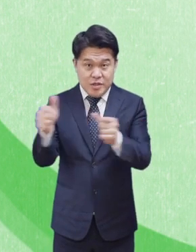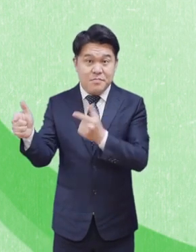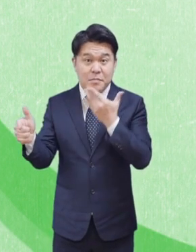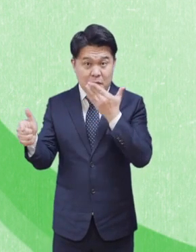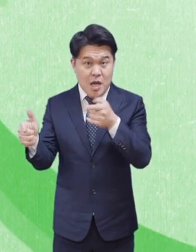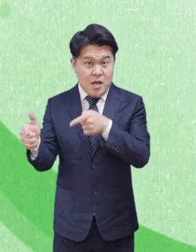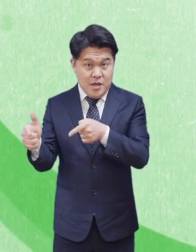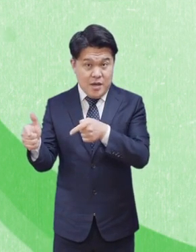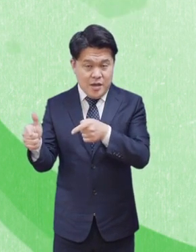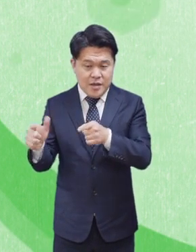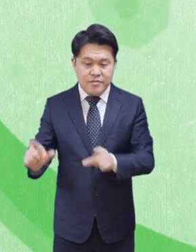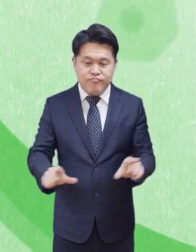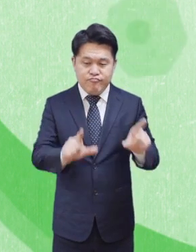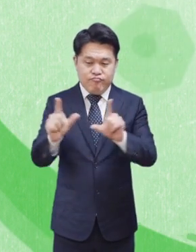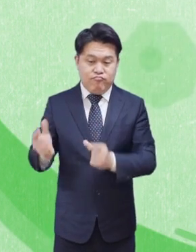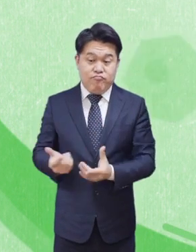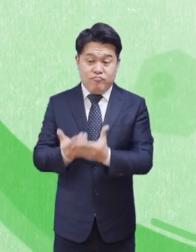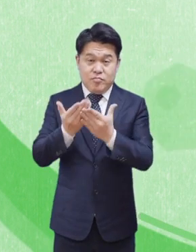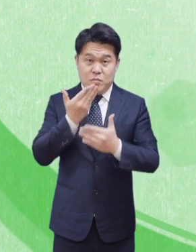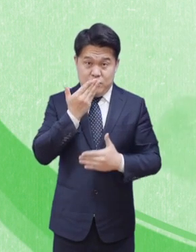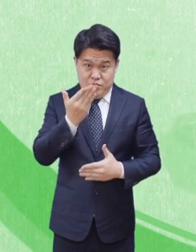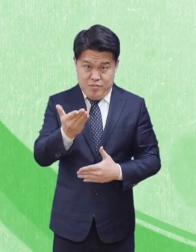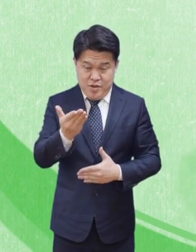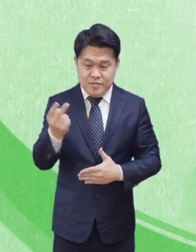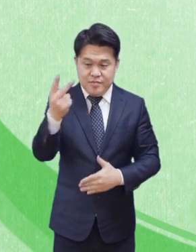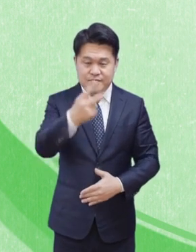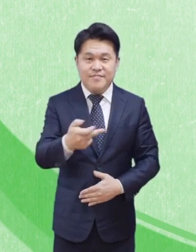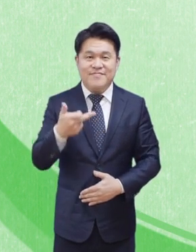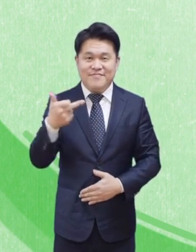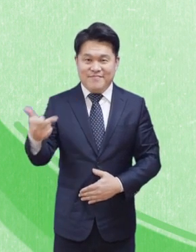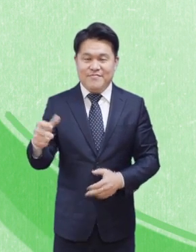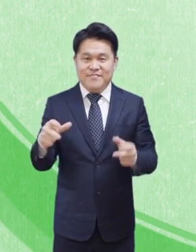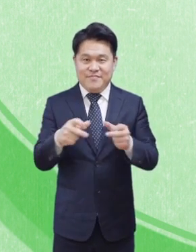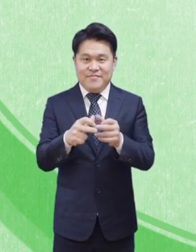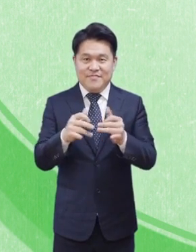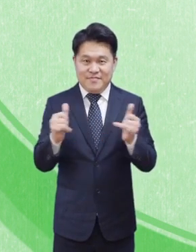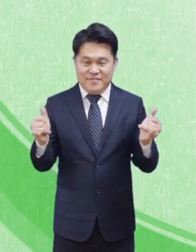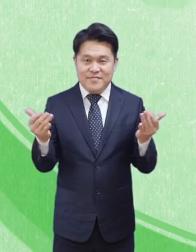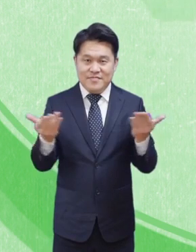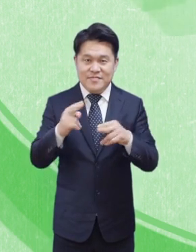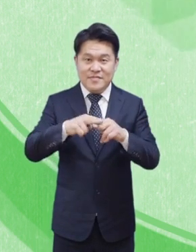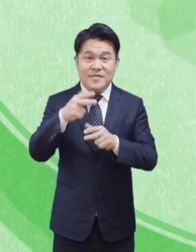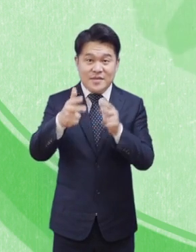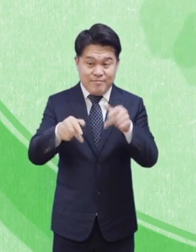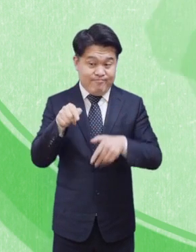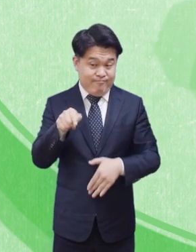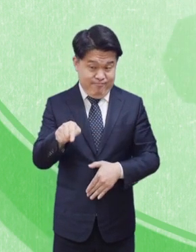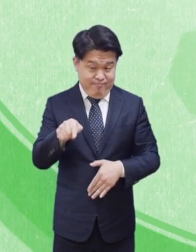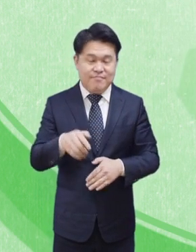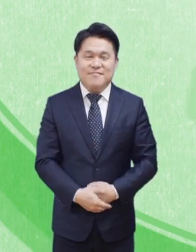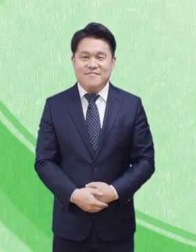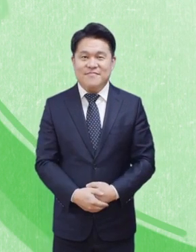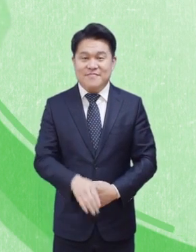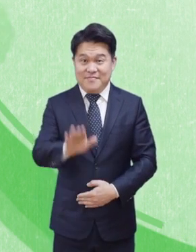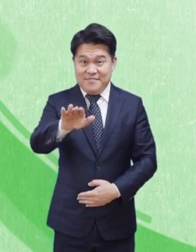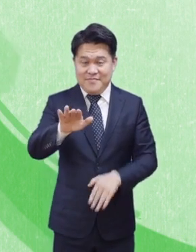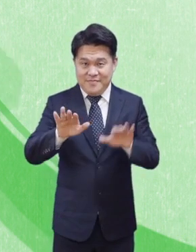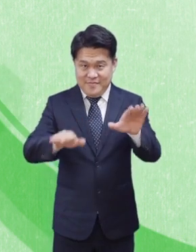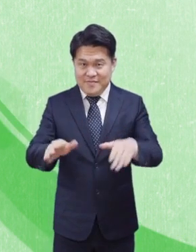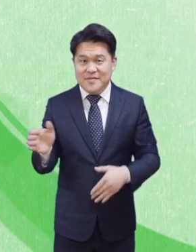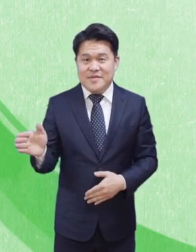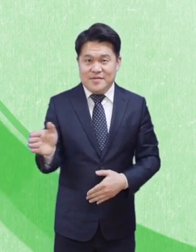하게 함으로써 삶의 질을 높여주는 2017년 장애인 일자리 사업이 바로 그 주인공인데요. 자,